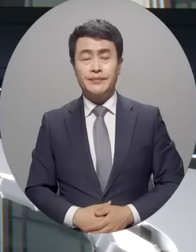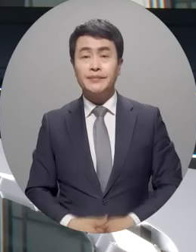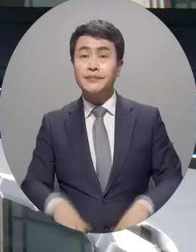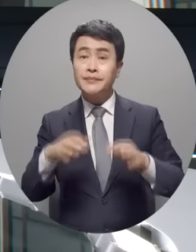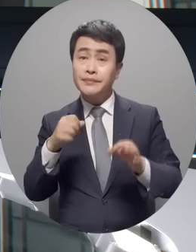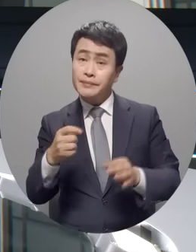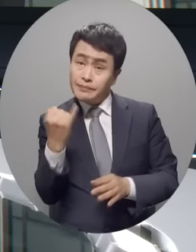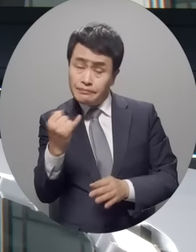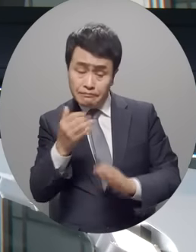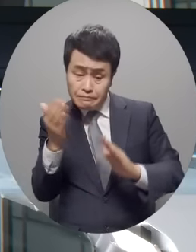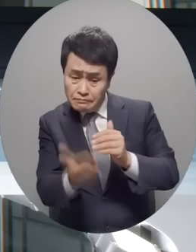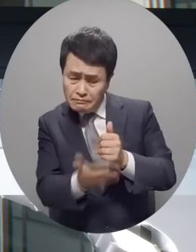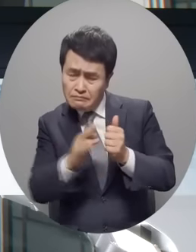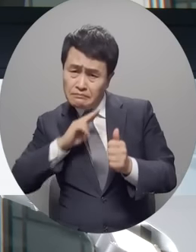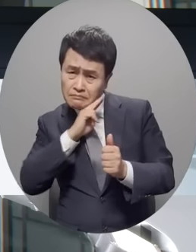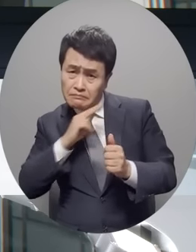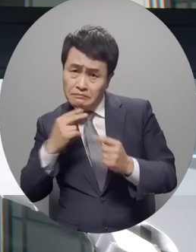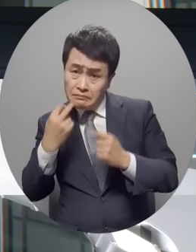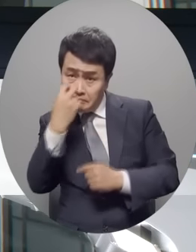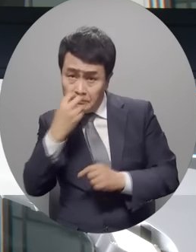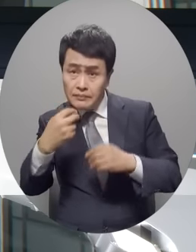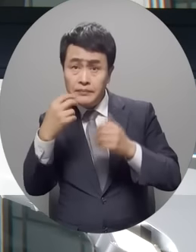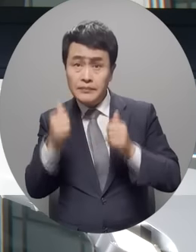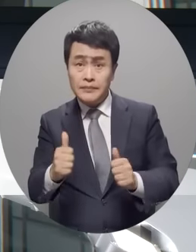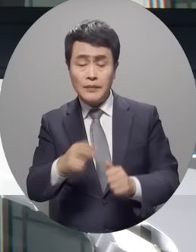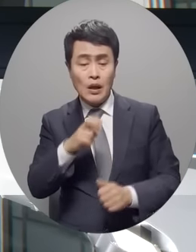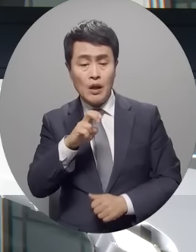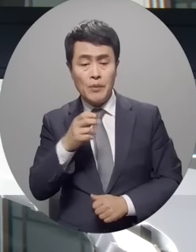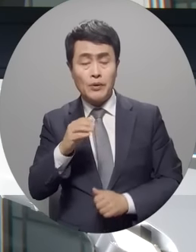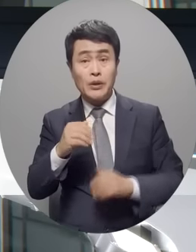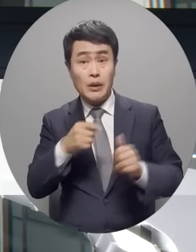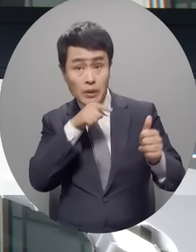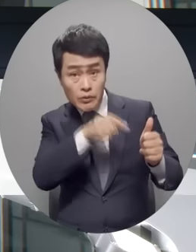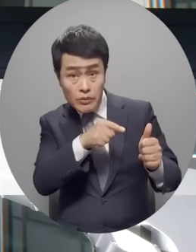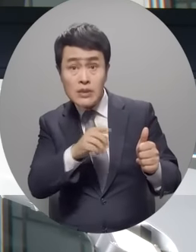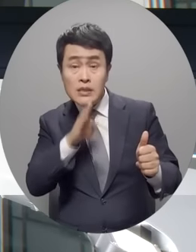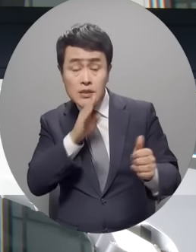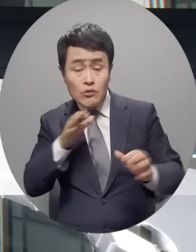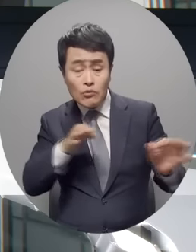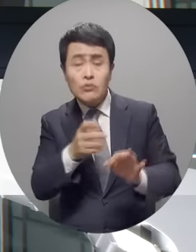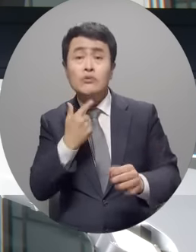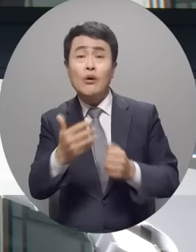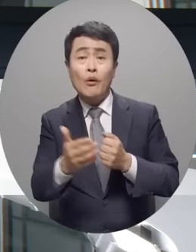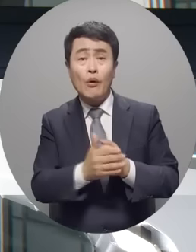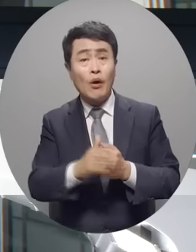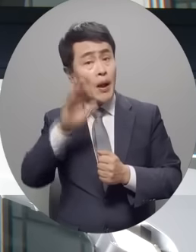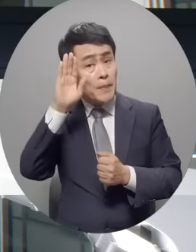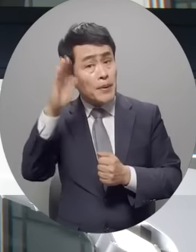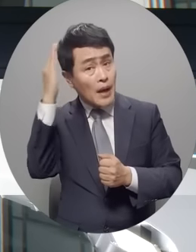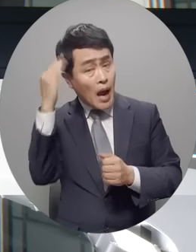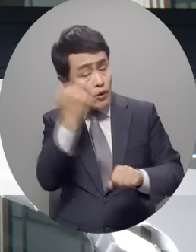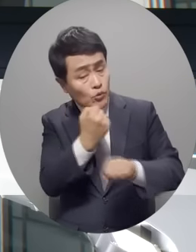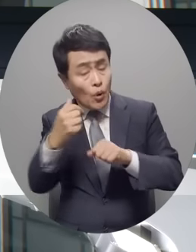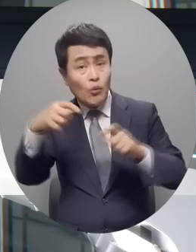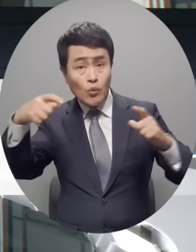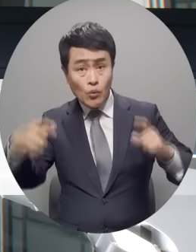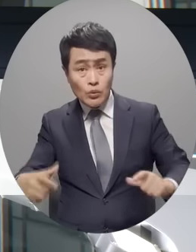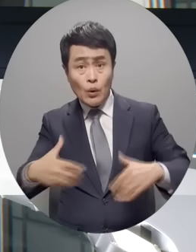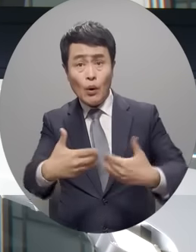김건희 여사 공천 개입 의혹을 수사하고 있는 검찰은 명태균 씨가 실질적으로 운영한 것으로 알려진 이 미래한국연구소에